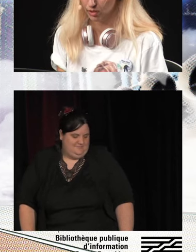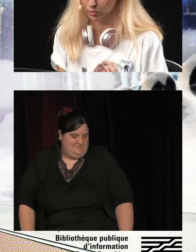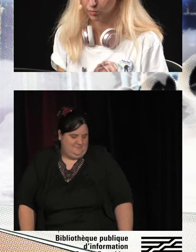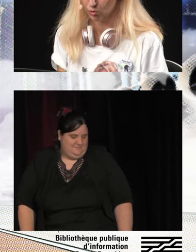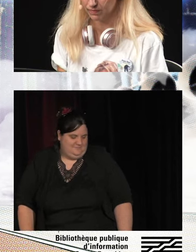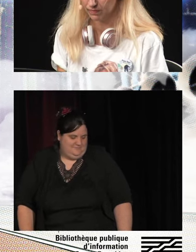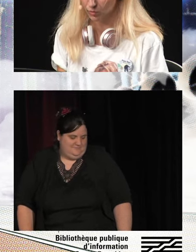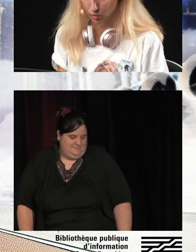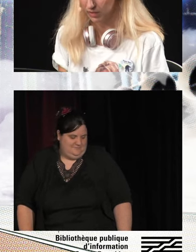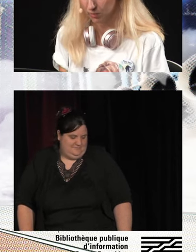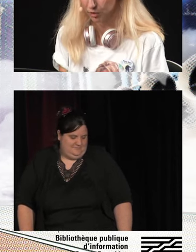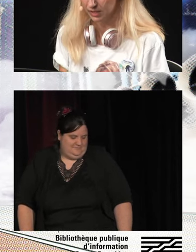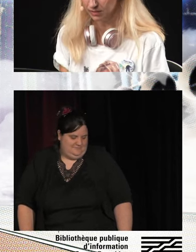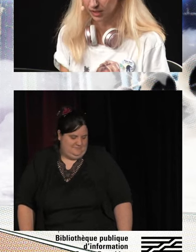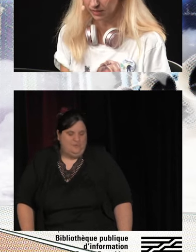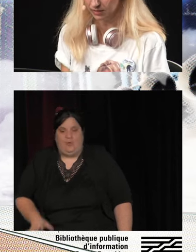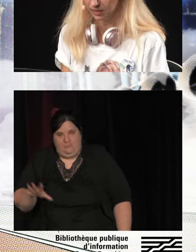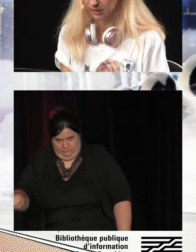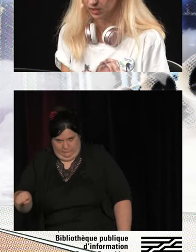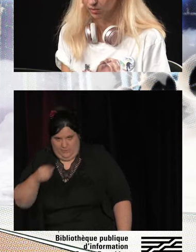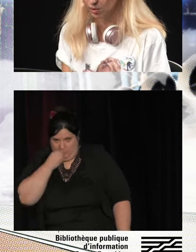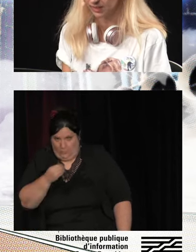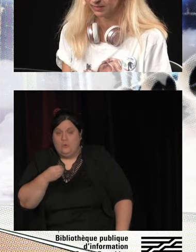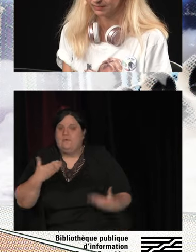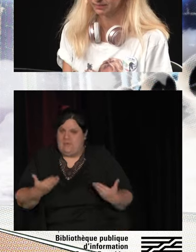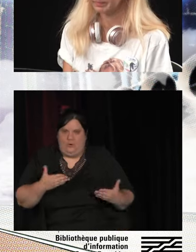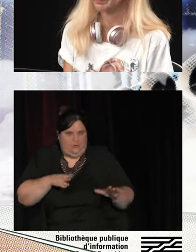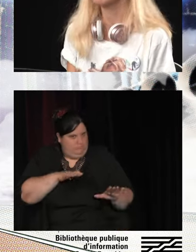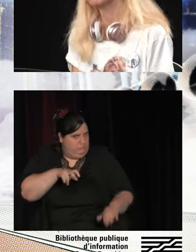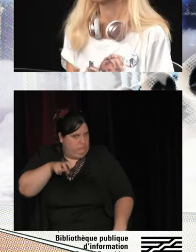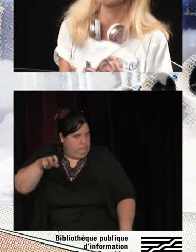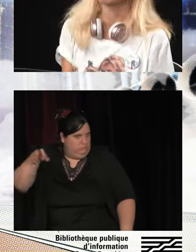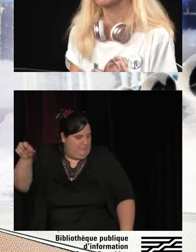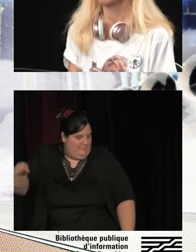Donc, toi, tu bouges. Toi, on va te manger, voilà. Et maintenant, on s'en va.